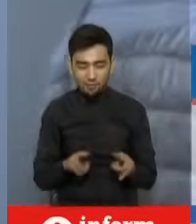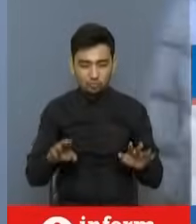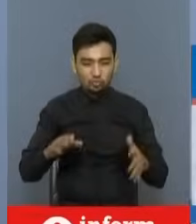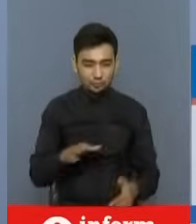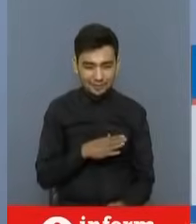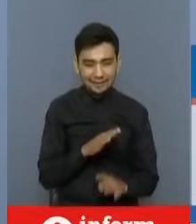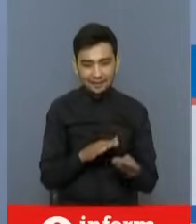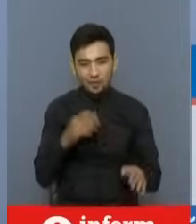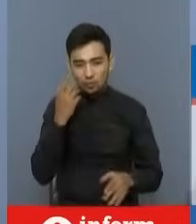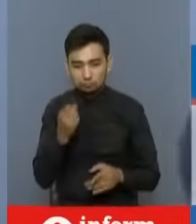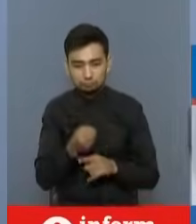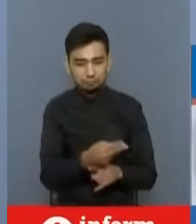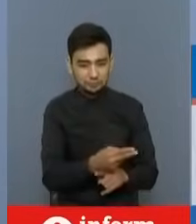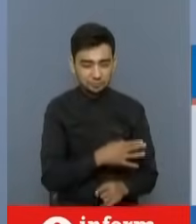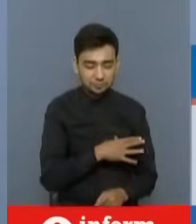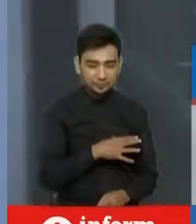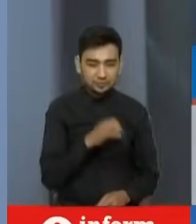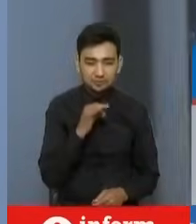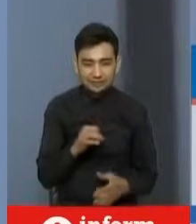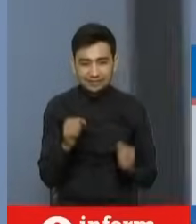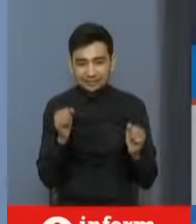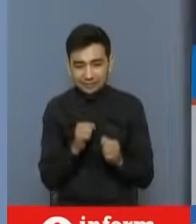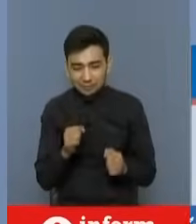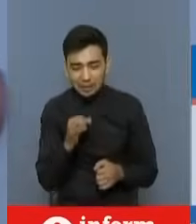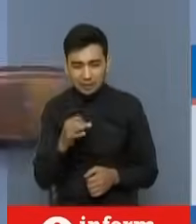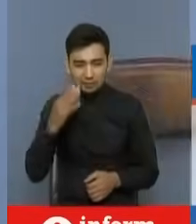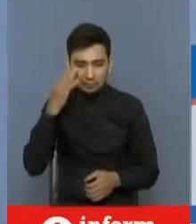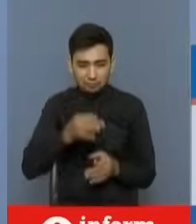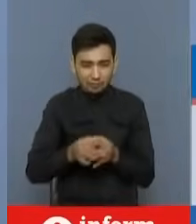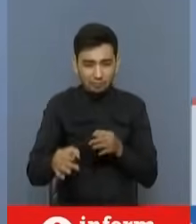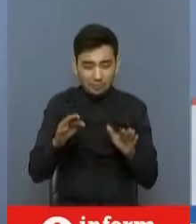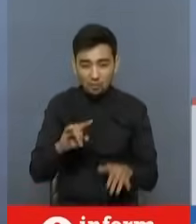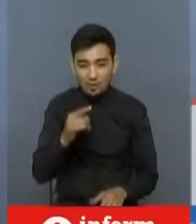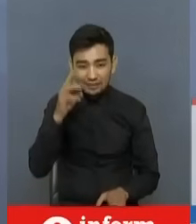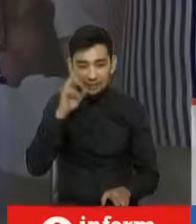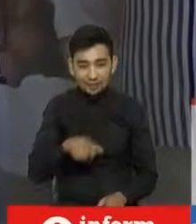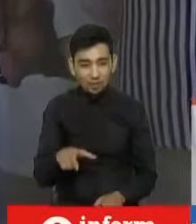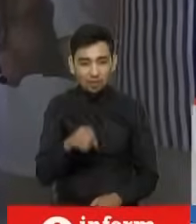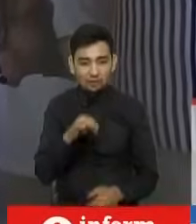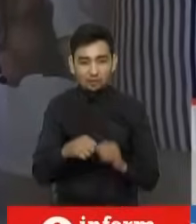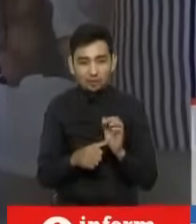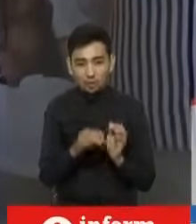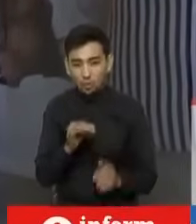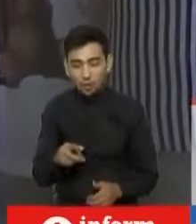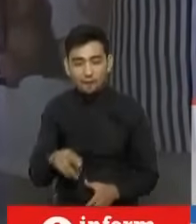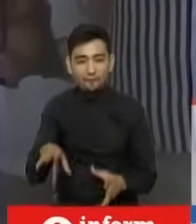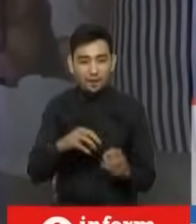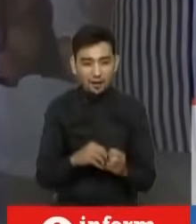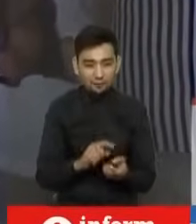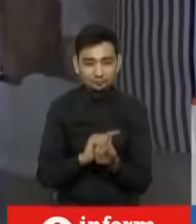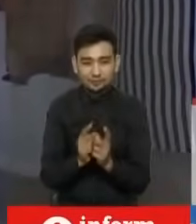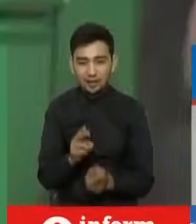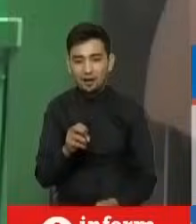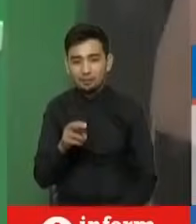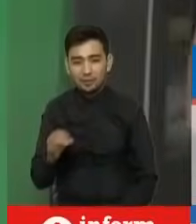когда детей высаживали из автобусов, в том числе зимой и в неизвестной ребенку местности. С 16 июня в силу вступили поправки в